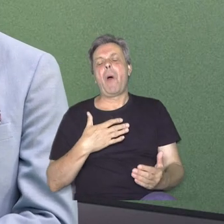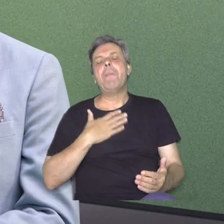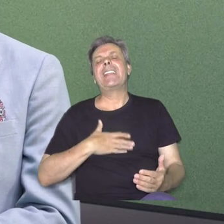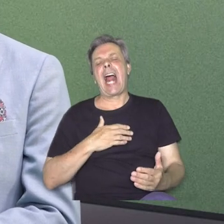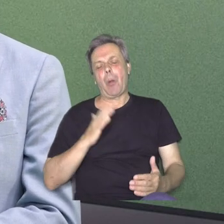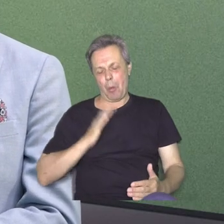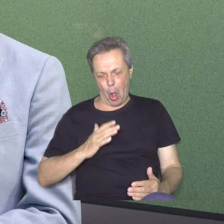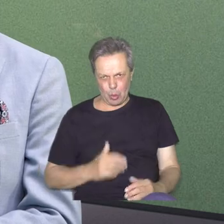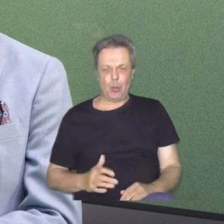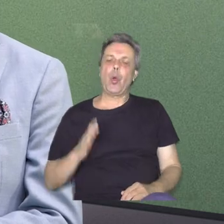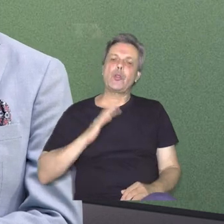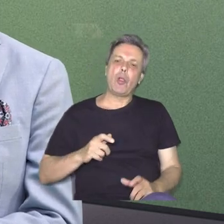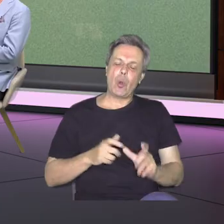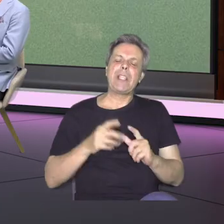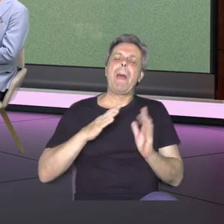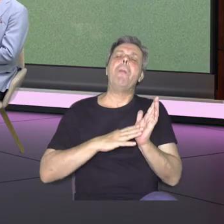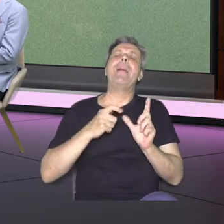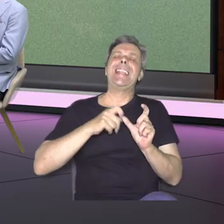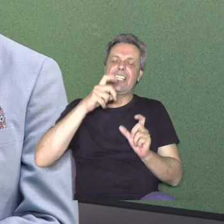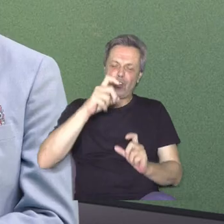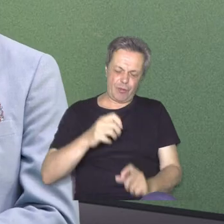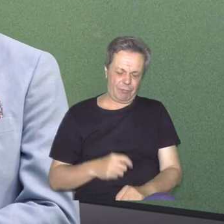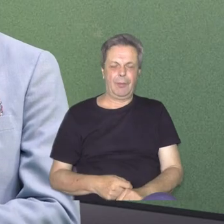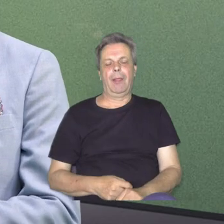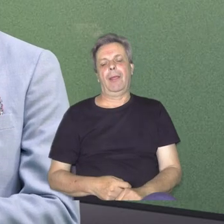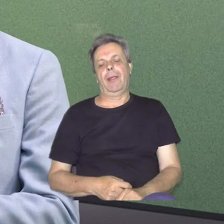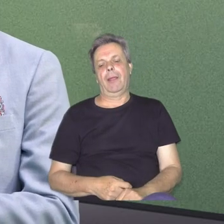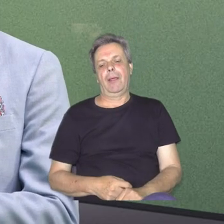svom dragom gostu, gospodinu Stjepanu Mesiću,